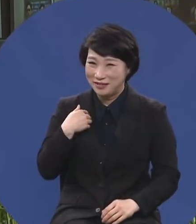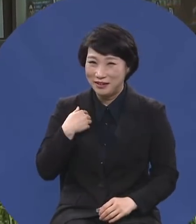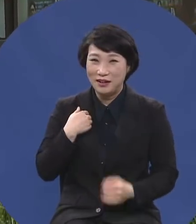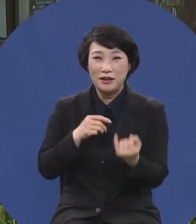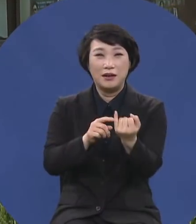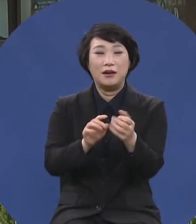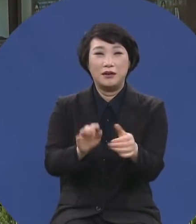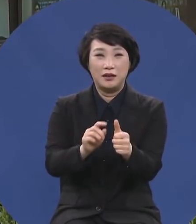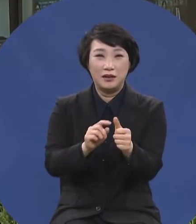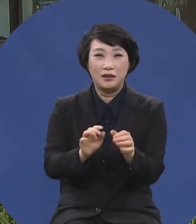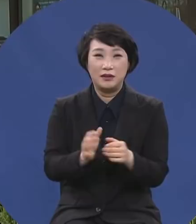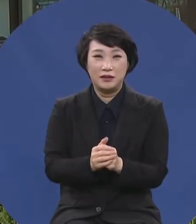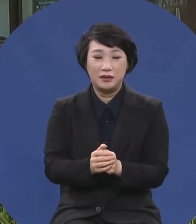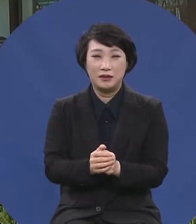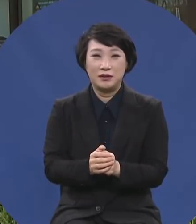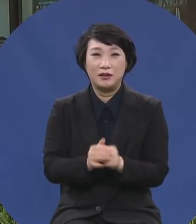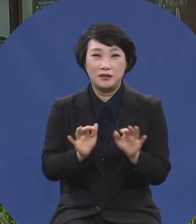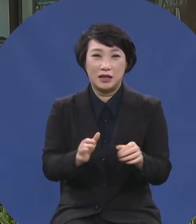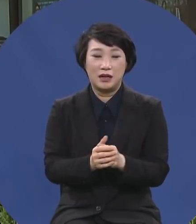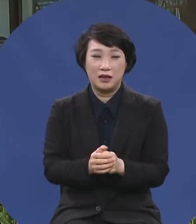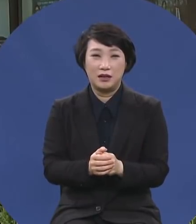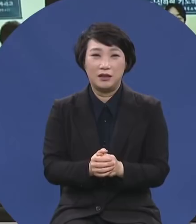나이가 80을 좀 넘으신 분이에요.